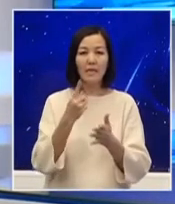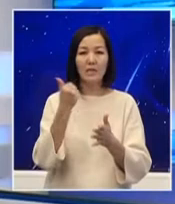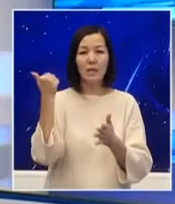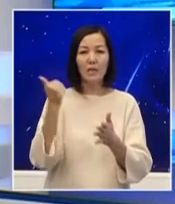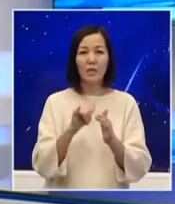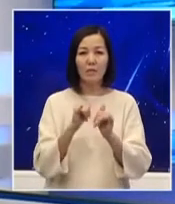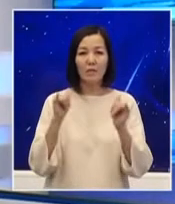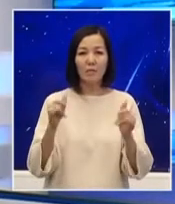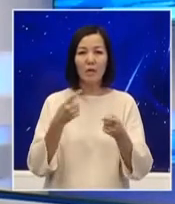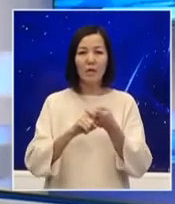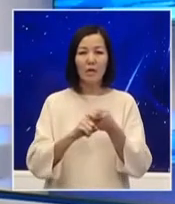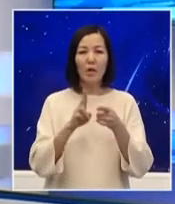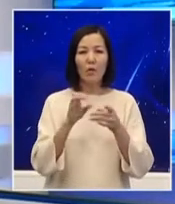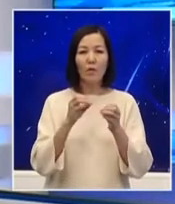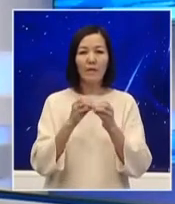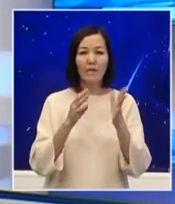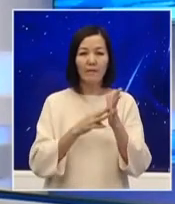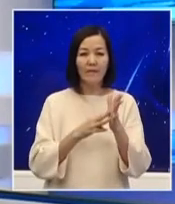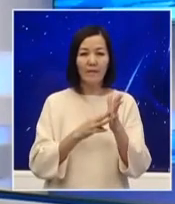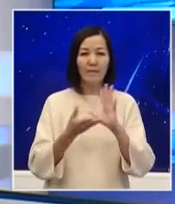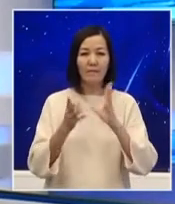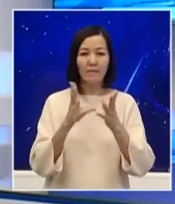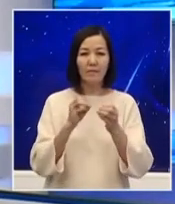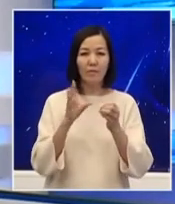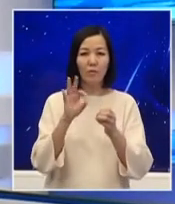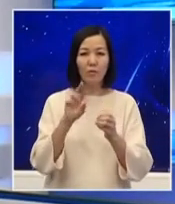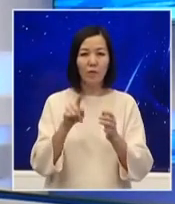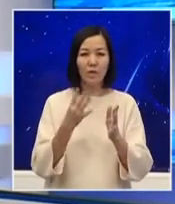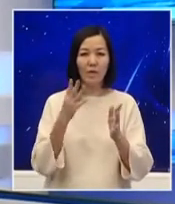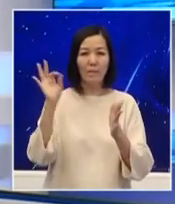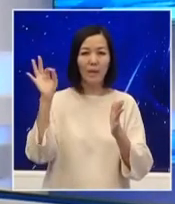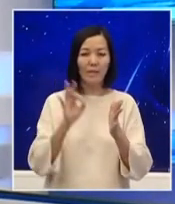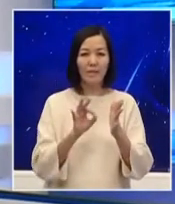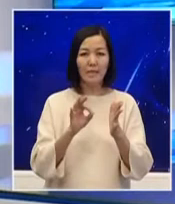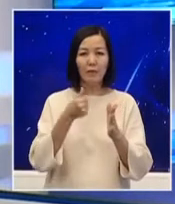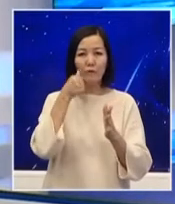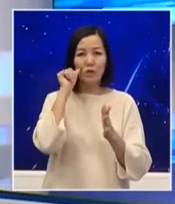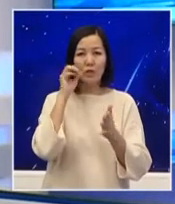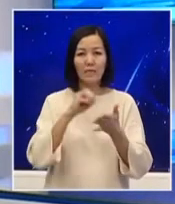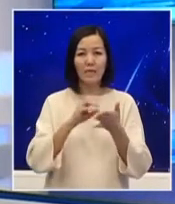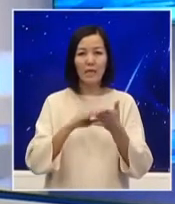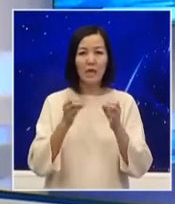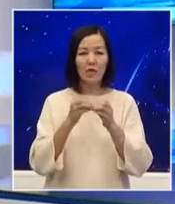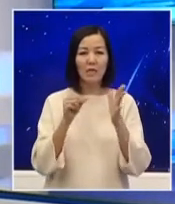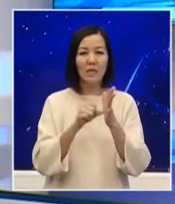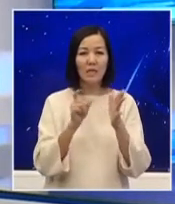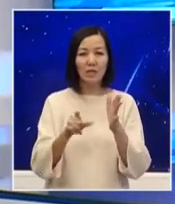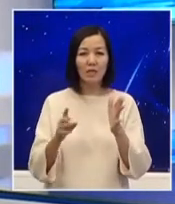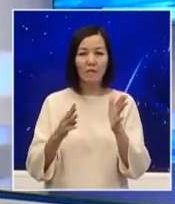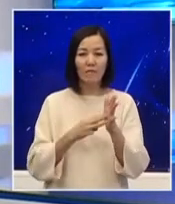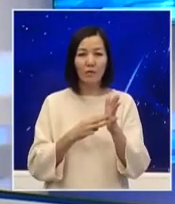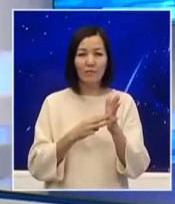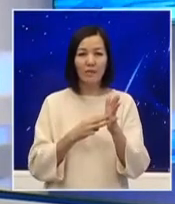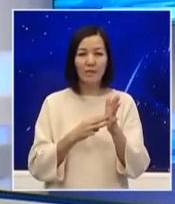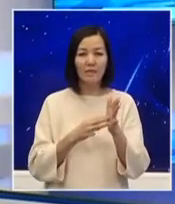недельный прирост заболеваний COVID-19 составляет 0,3%. За прошедшие сутки зарегистрировано 16 человек,